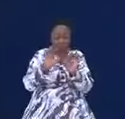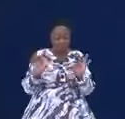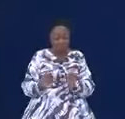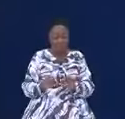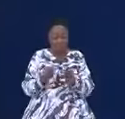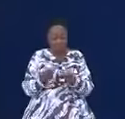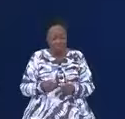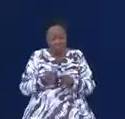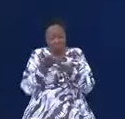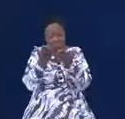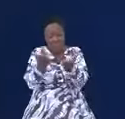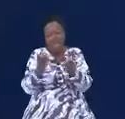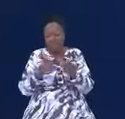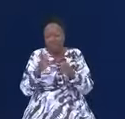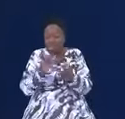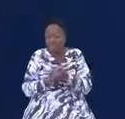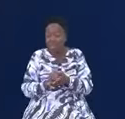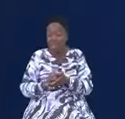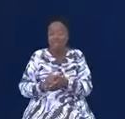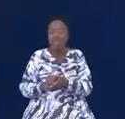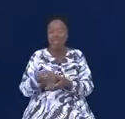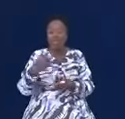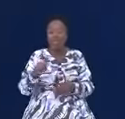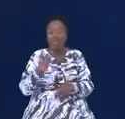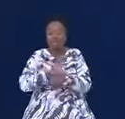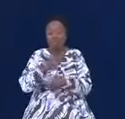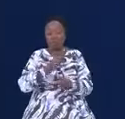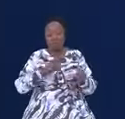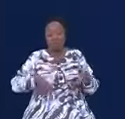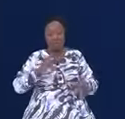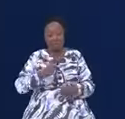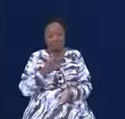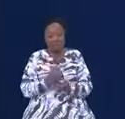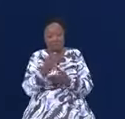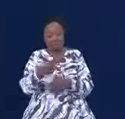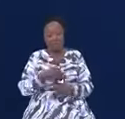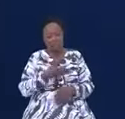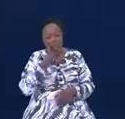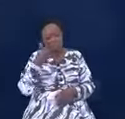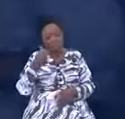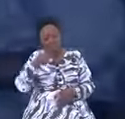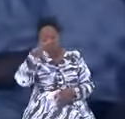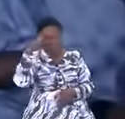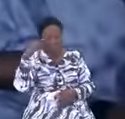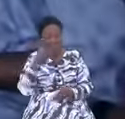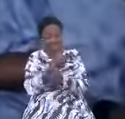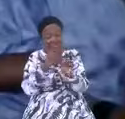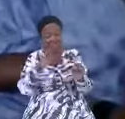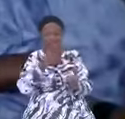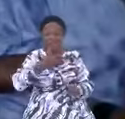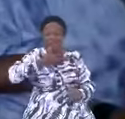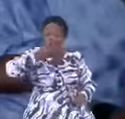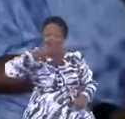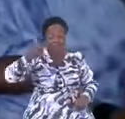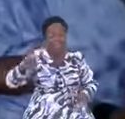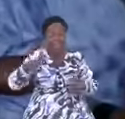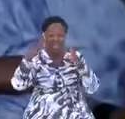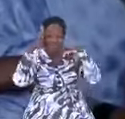ce soir comme tous les renseignements sur toi même